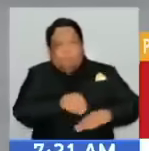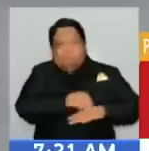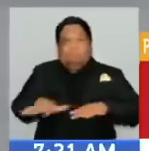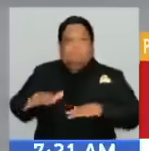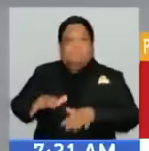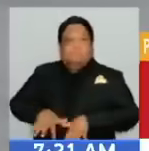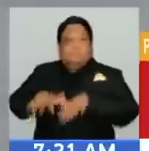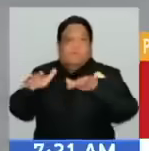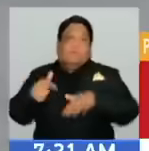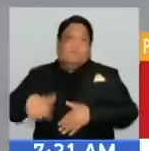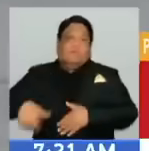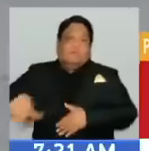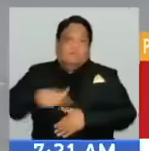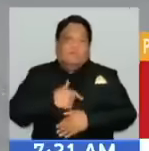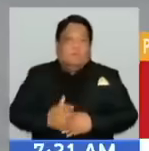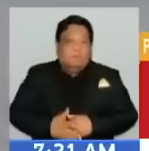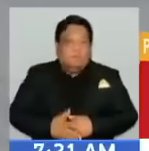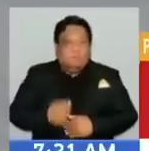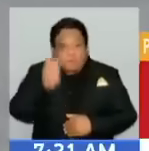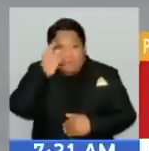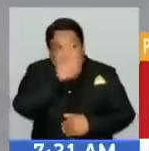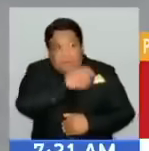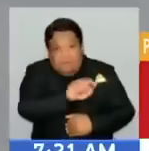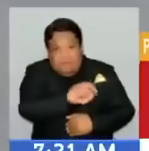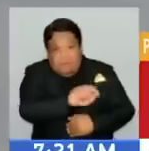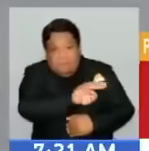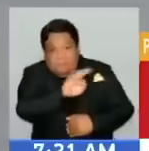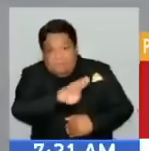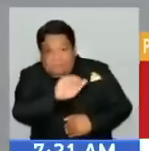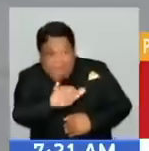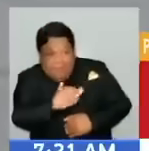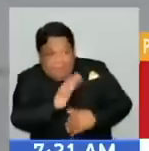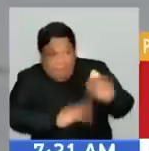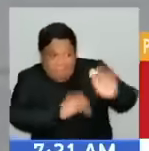yan, reclamation, pag nagawa na yan, paano natin